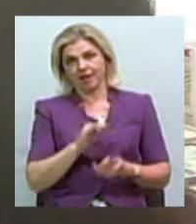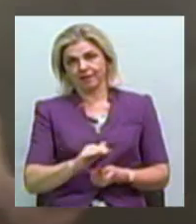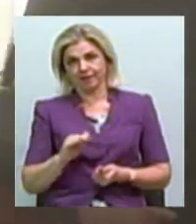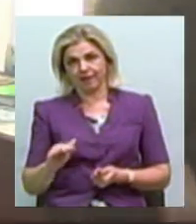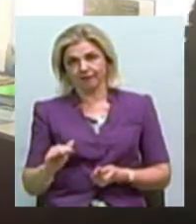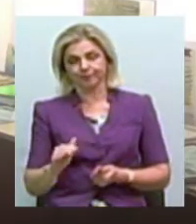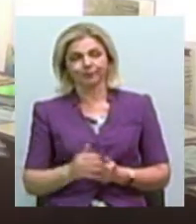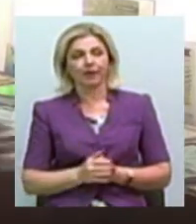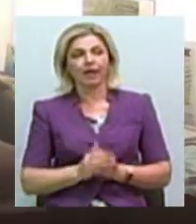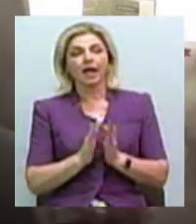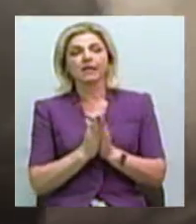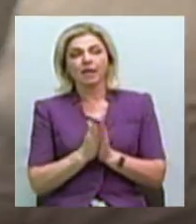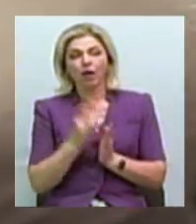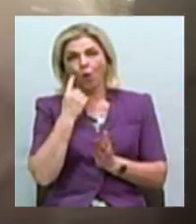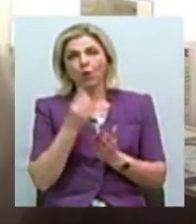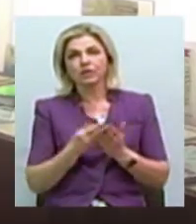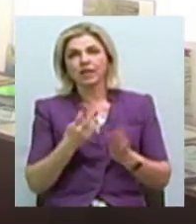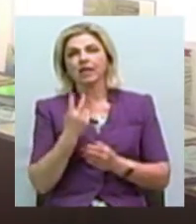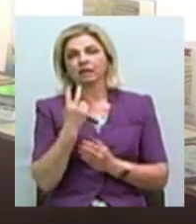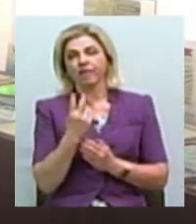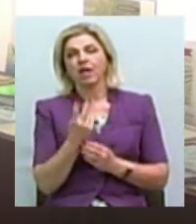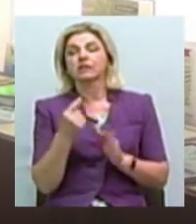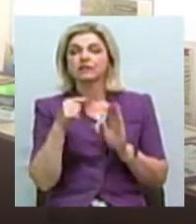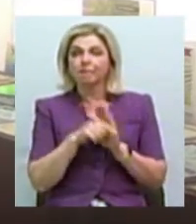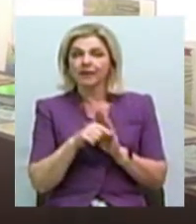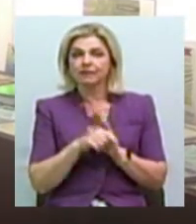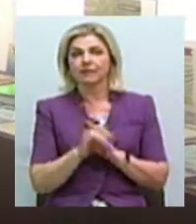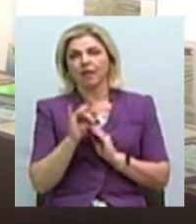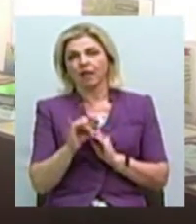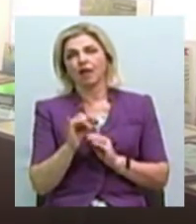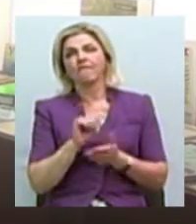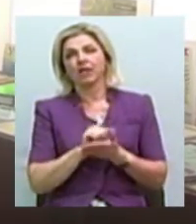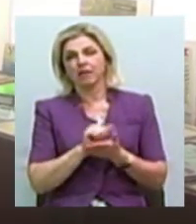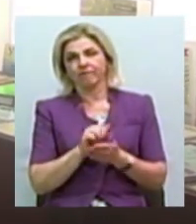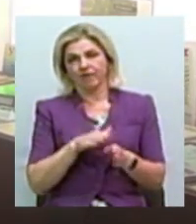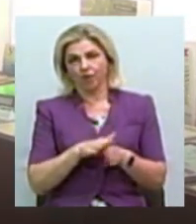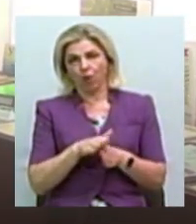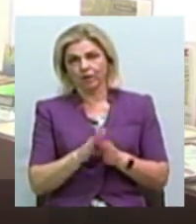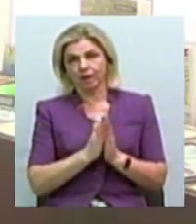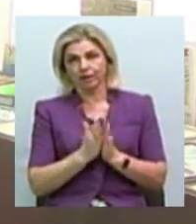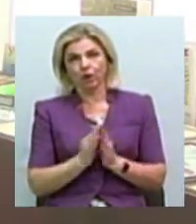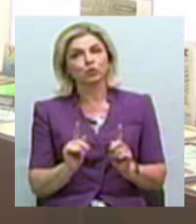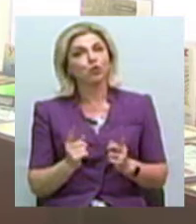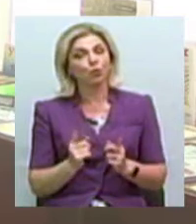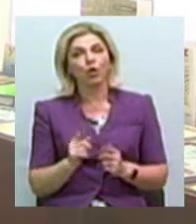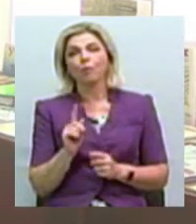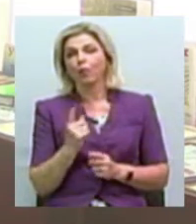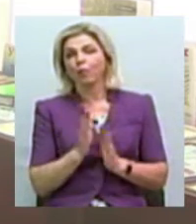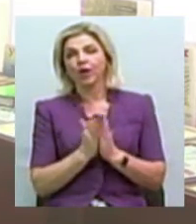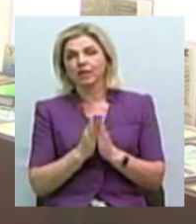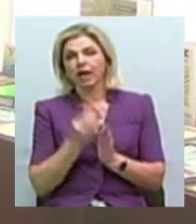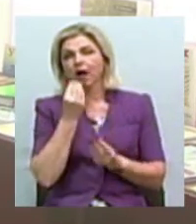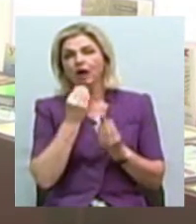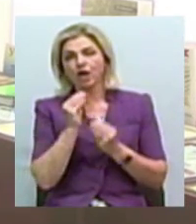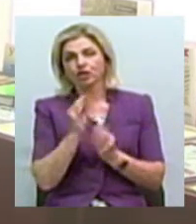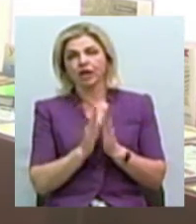оцінюється за 2 критеріями: це зміст і видавниче виконання книги. Чому? Тому що книга, краща